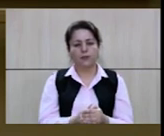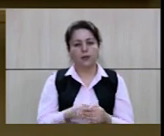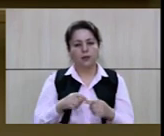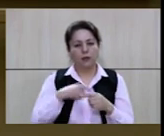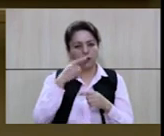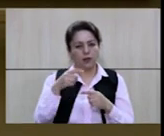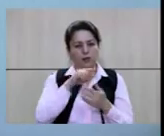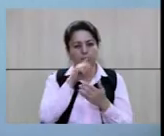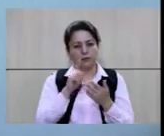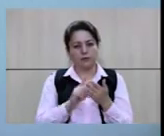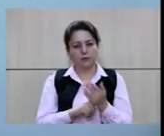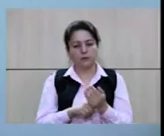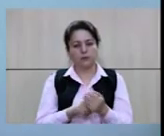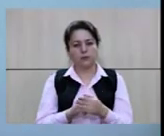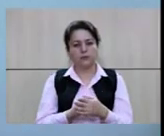Keyingi savolimiz.